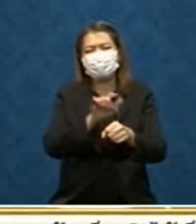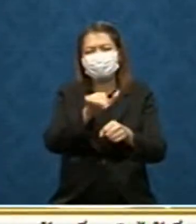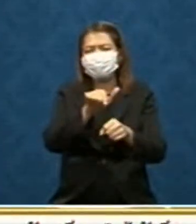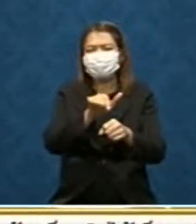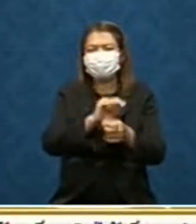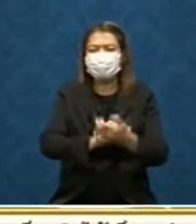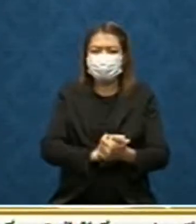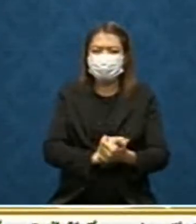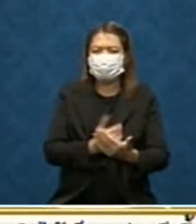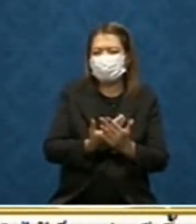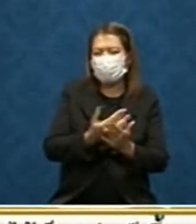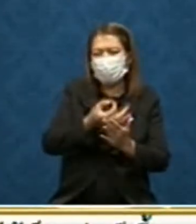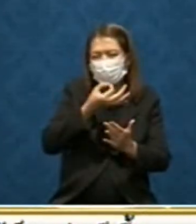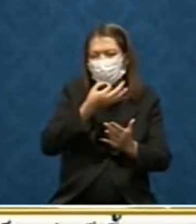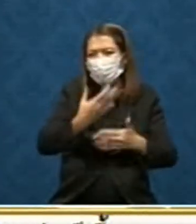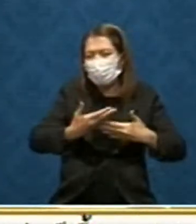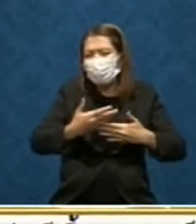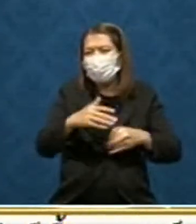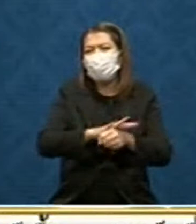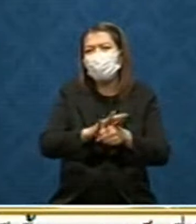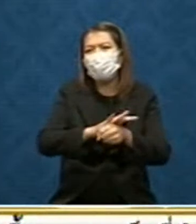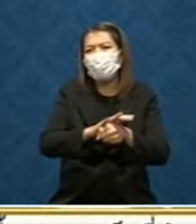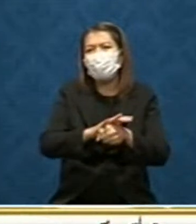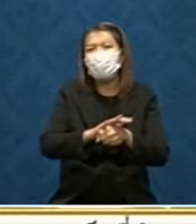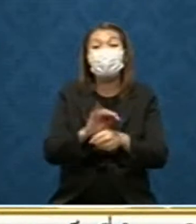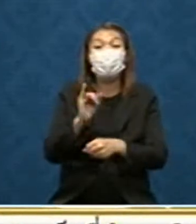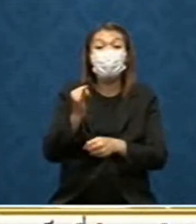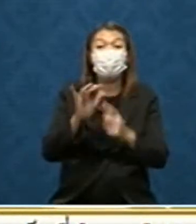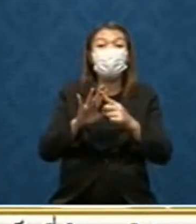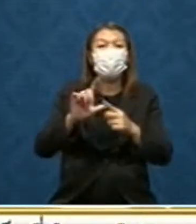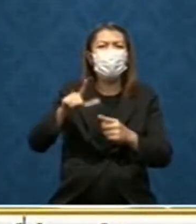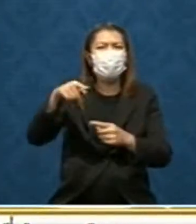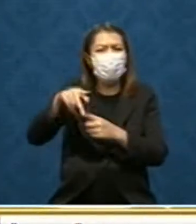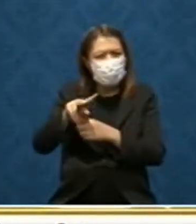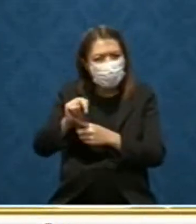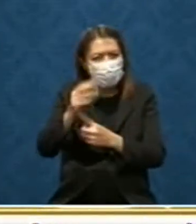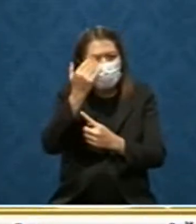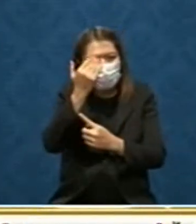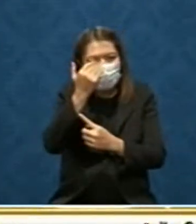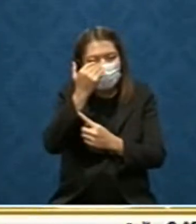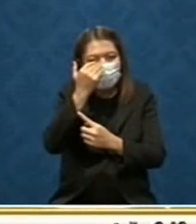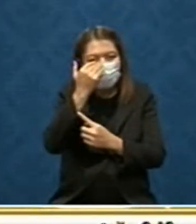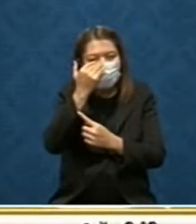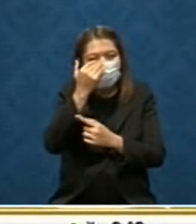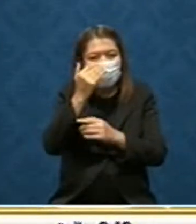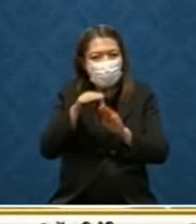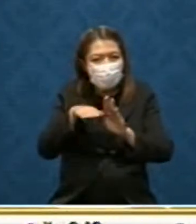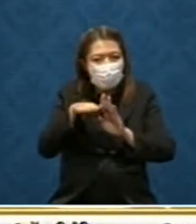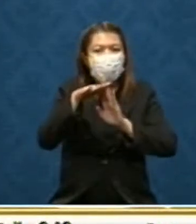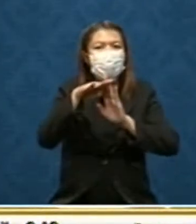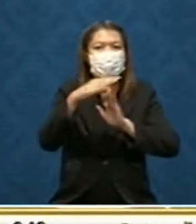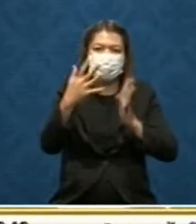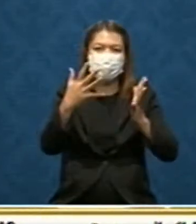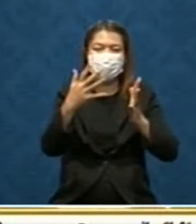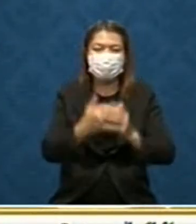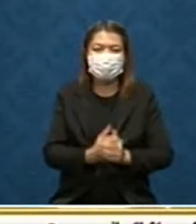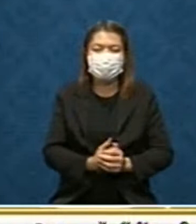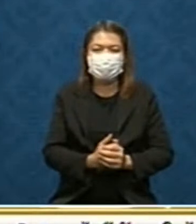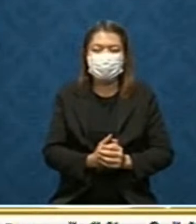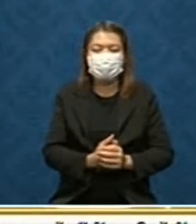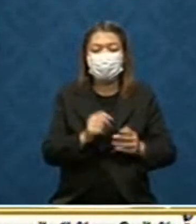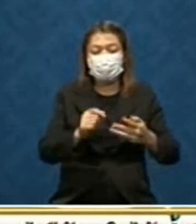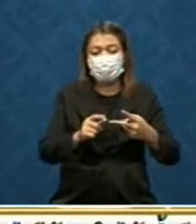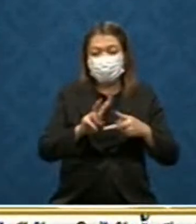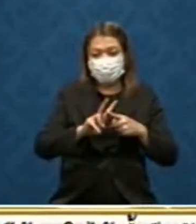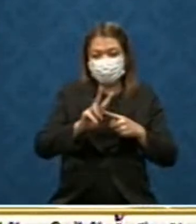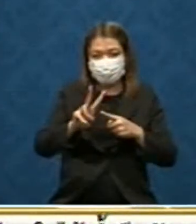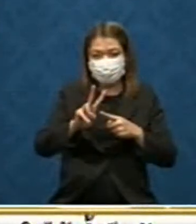รายได้สูง นี่คอเป้าหมายจุรพัธก็ถามวา แลวทำไมมไมเป็อยนั้นข้อ 2 ถามว่า ทำไมคนต่